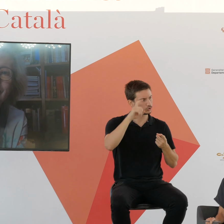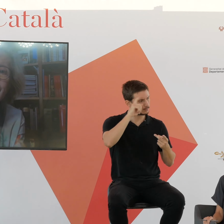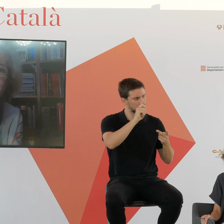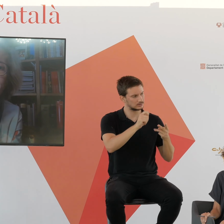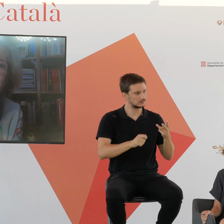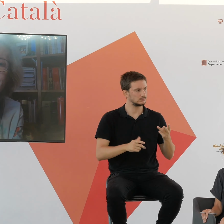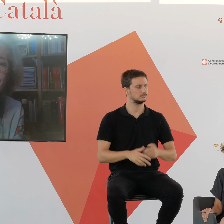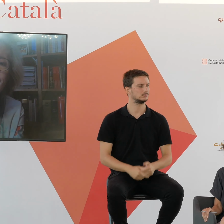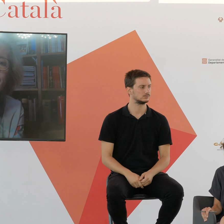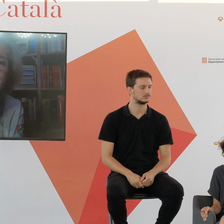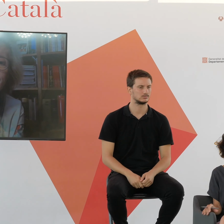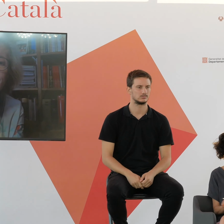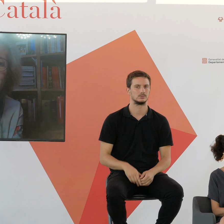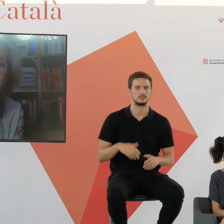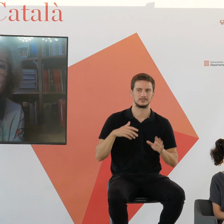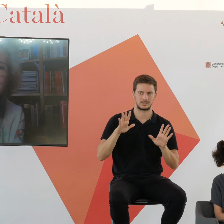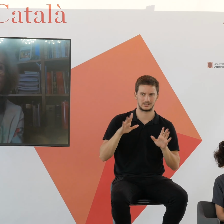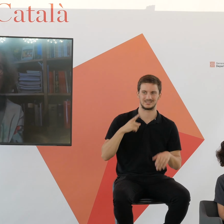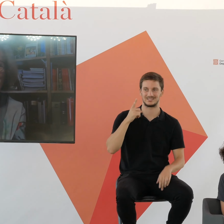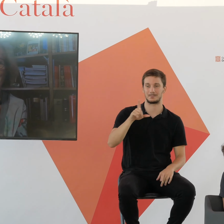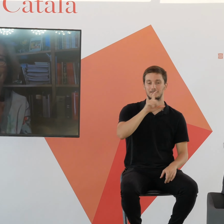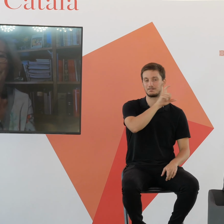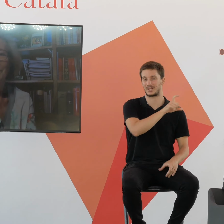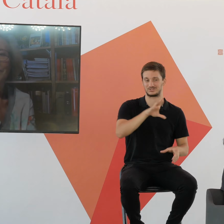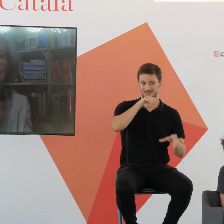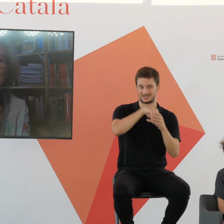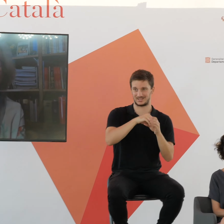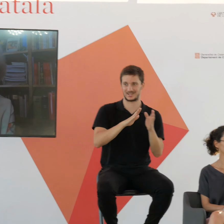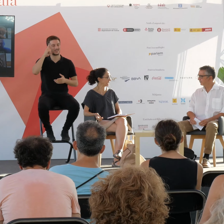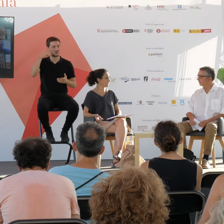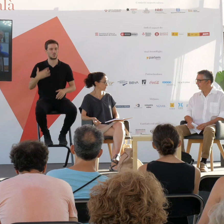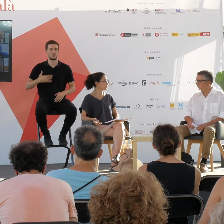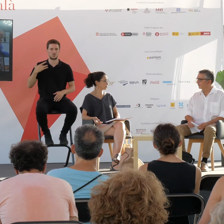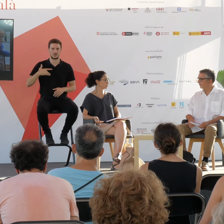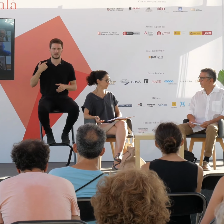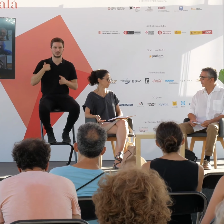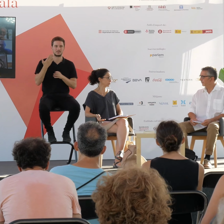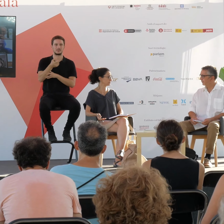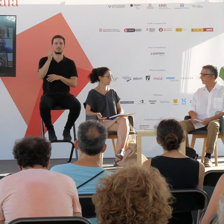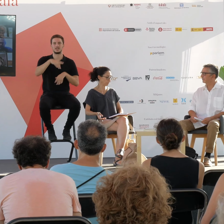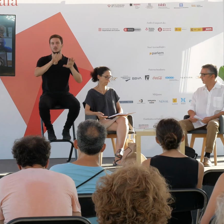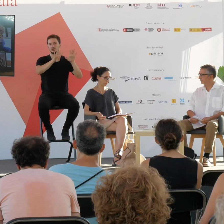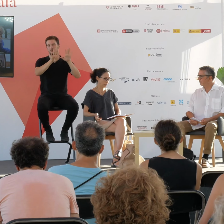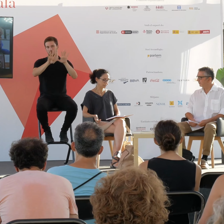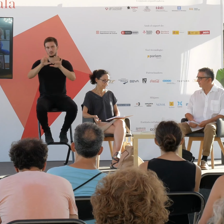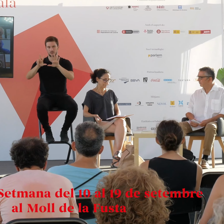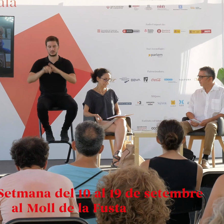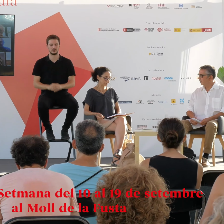ens quedem tancats una mica amb les novetats que tenim més a prop, sense saber això, quina és l'actualitat